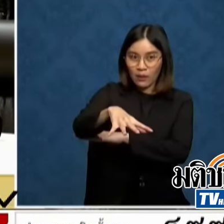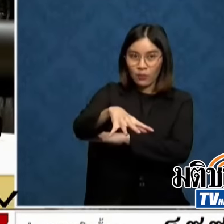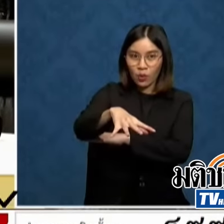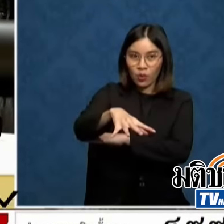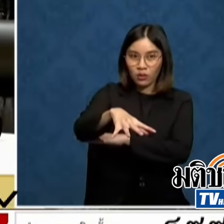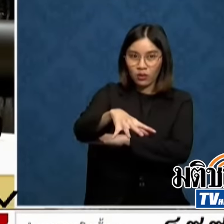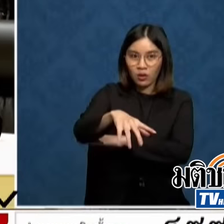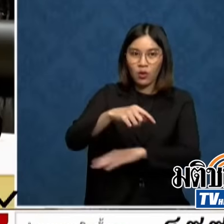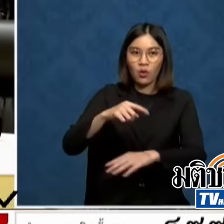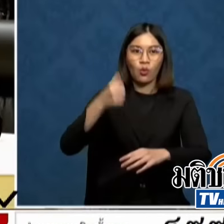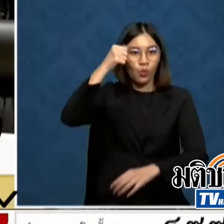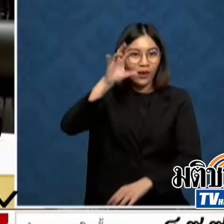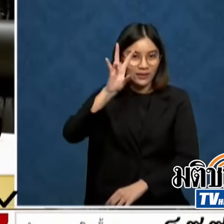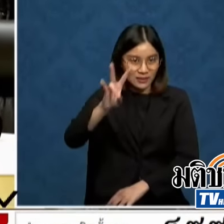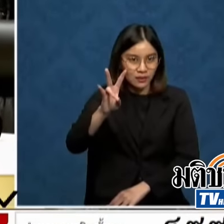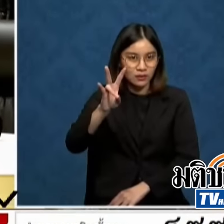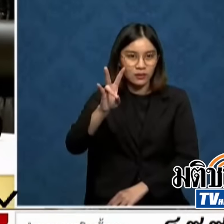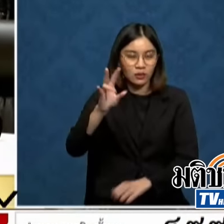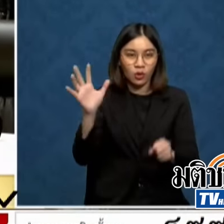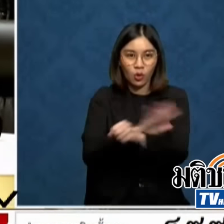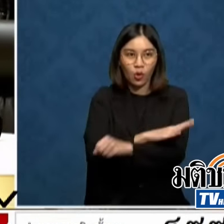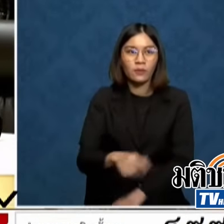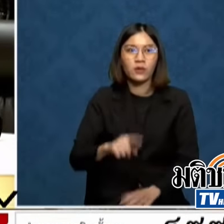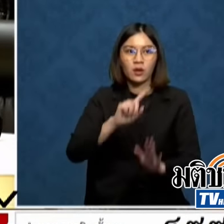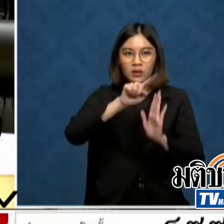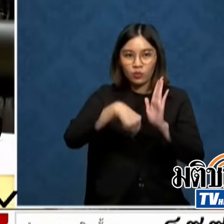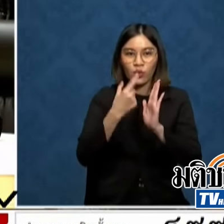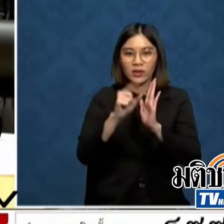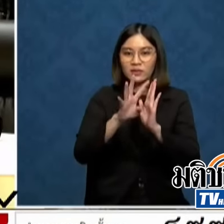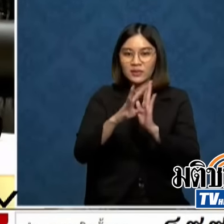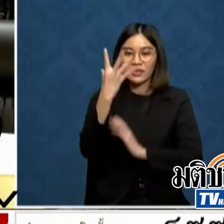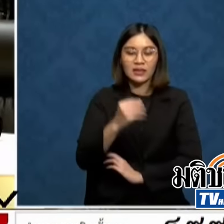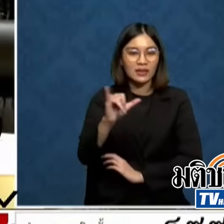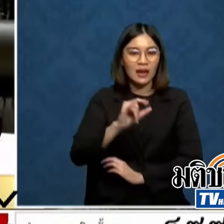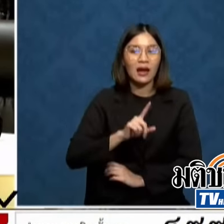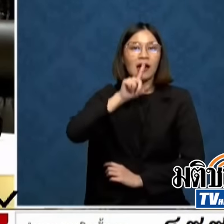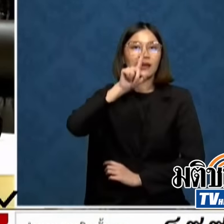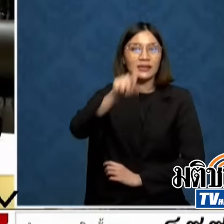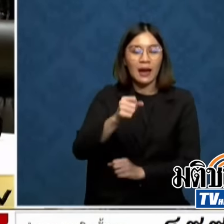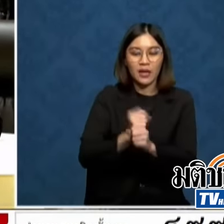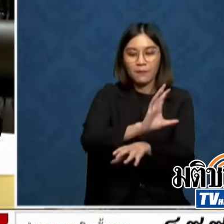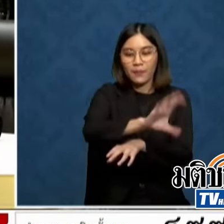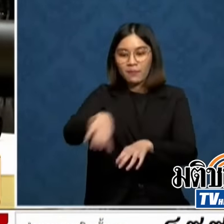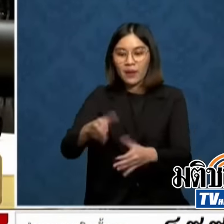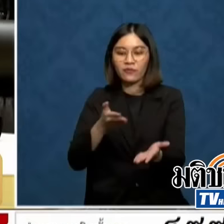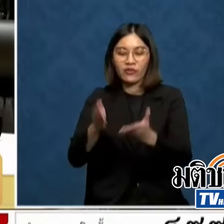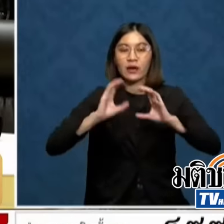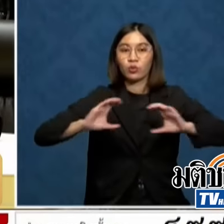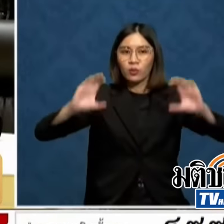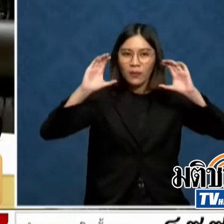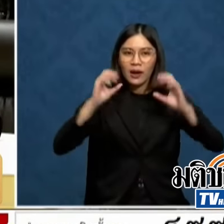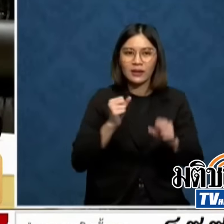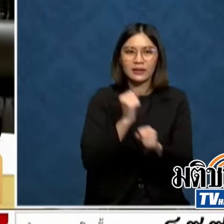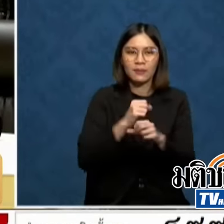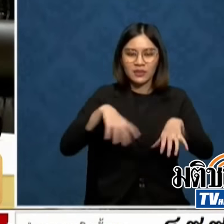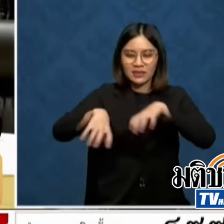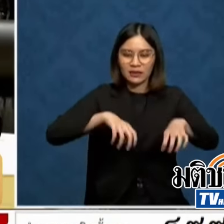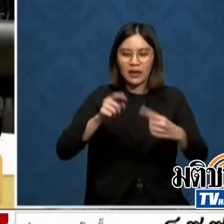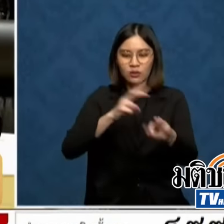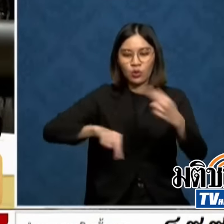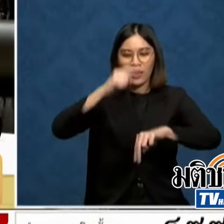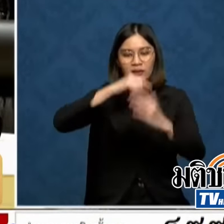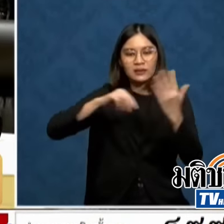ะครบ7วันเหลือเวลาอีกไม่ถึง24ชั่วโมงผมอยากถามว่าหน่วยงานฝ่ายรัฐบาลหน่วยงานที่กำลังบริหาร